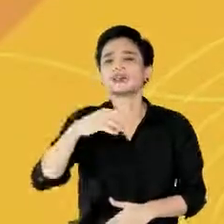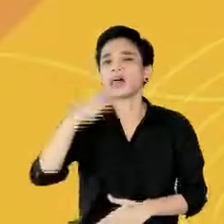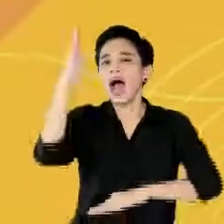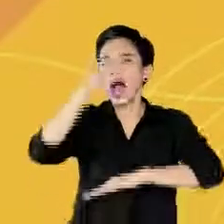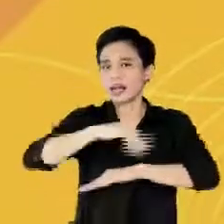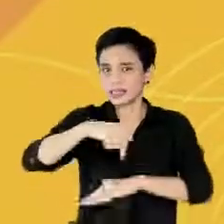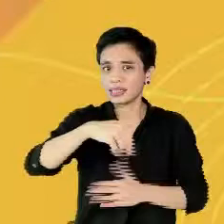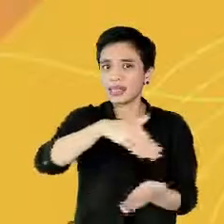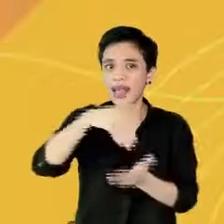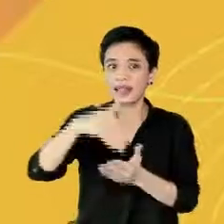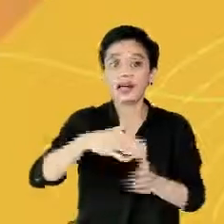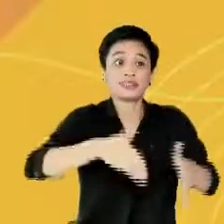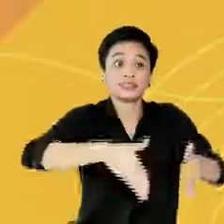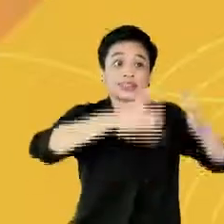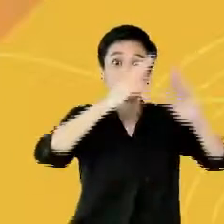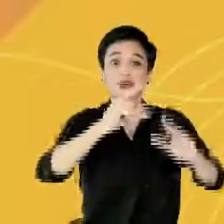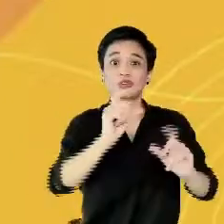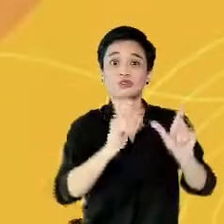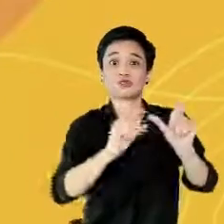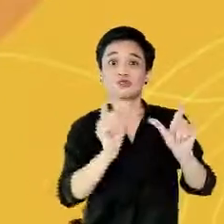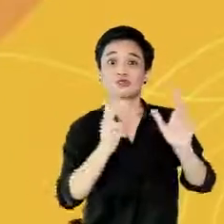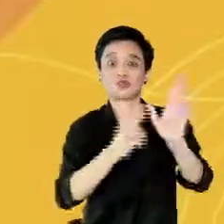berkapasitas sekitar